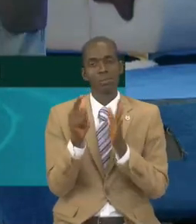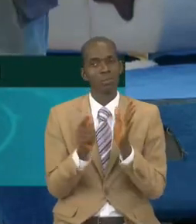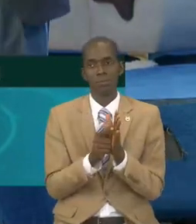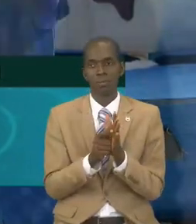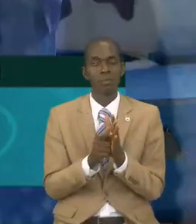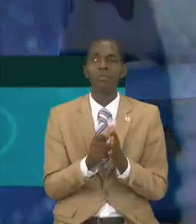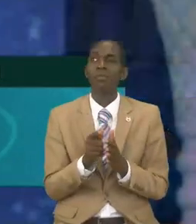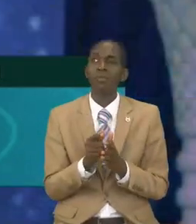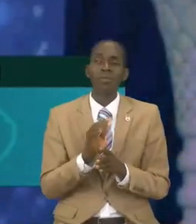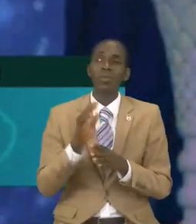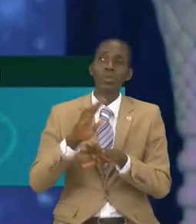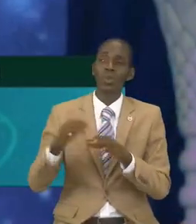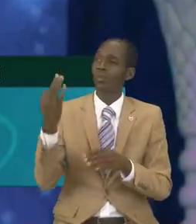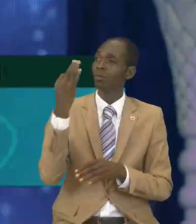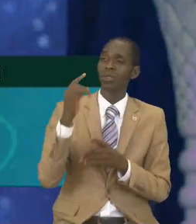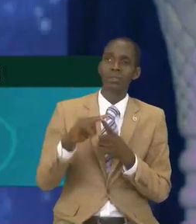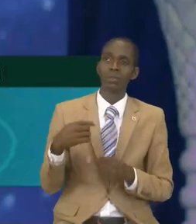celui qui détourne l'oreille,